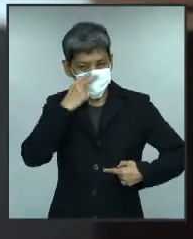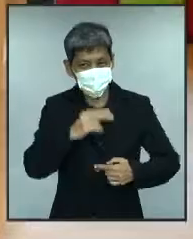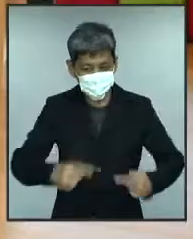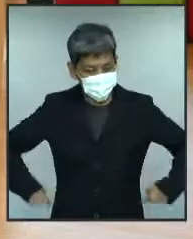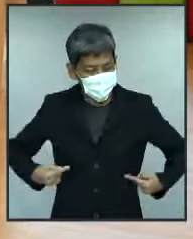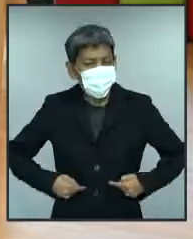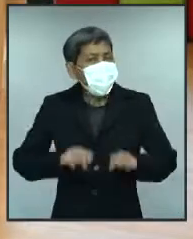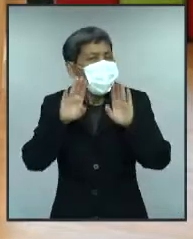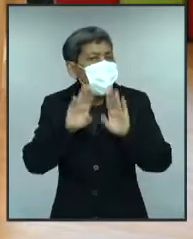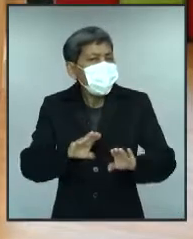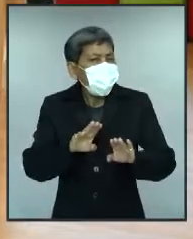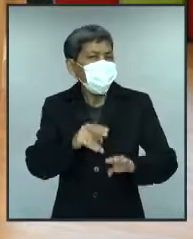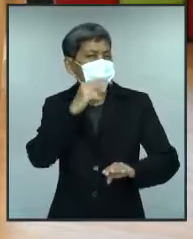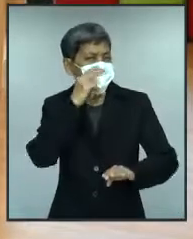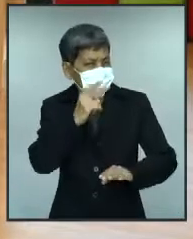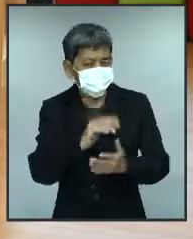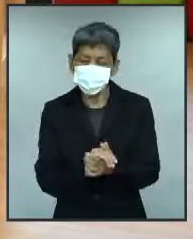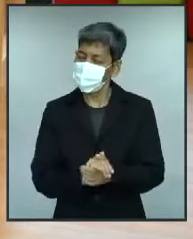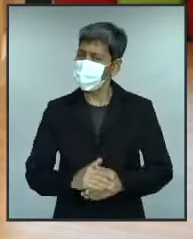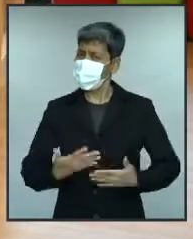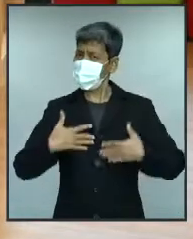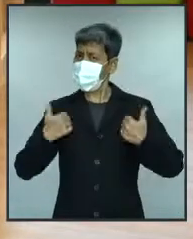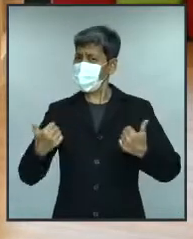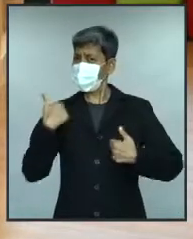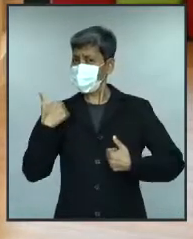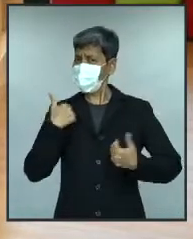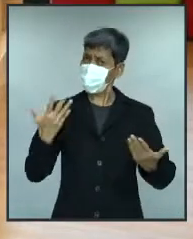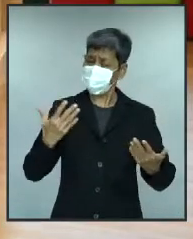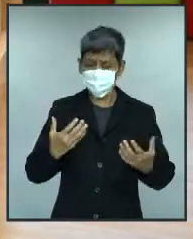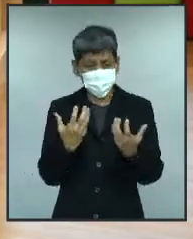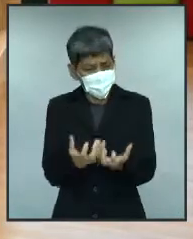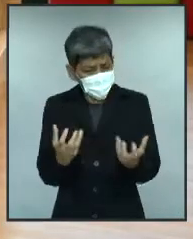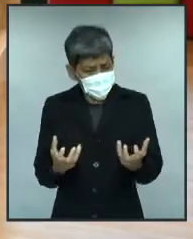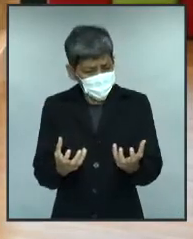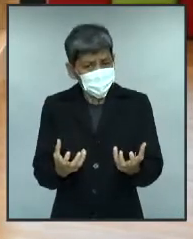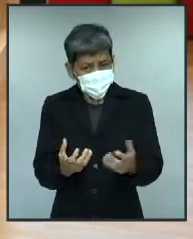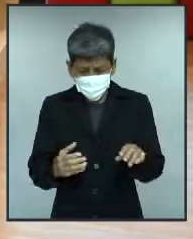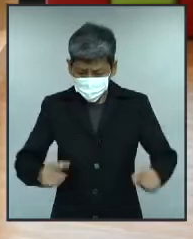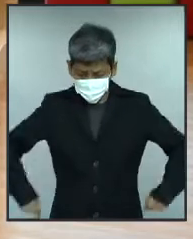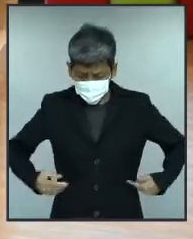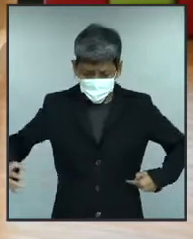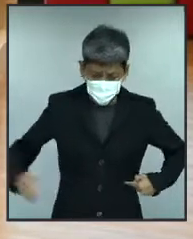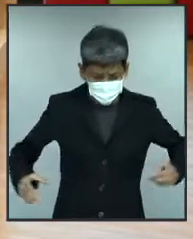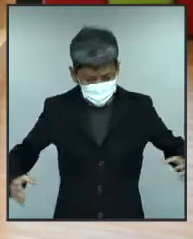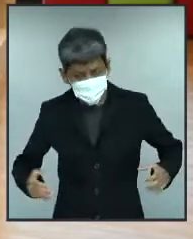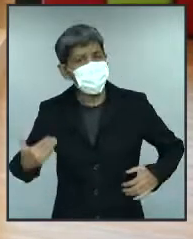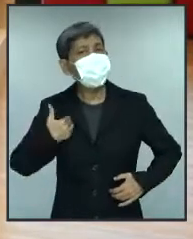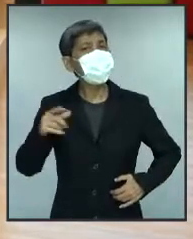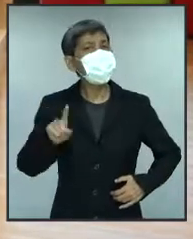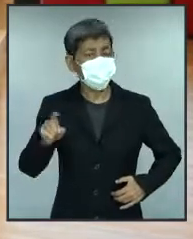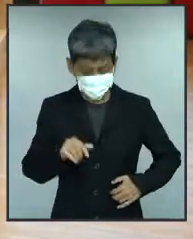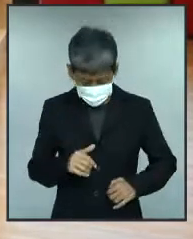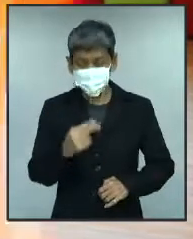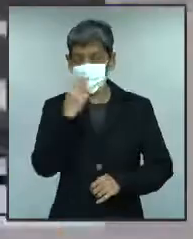กันว่ามันใช้งานยังไงและสะดวกแค่ไหนแล้วในแง่ของอุปกรณ์ชิ้นส่วนต่างๆที่ติดเข้าไปเนี่ย มีอะไร